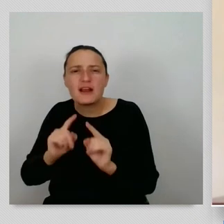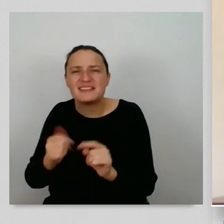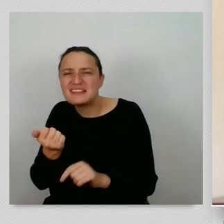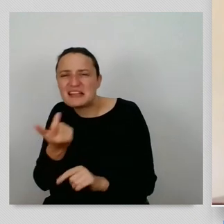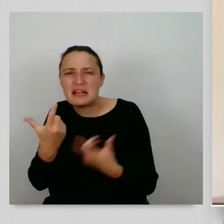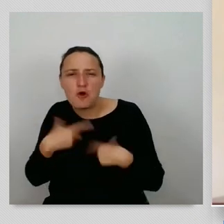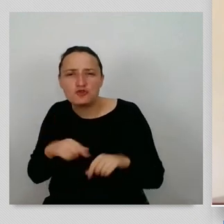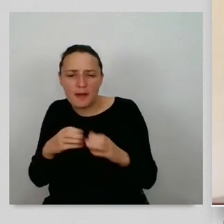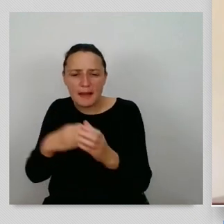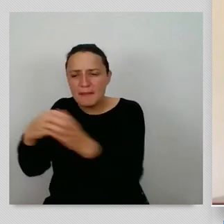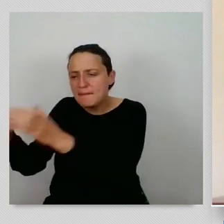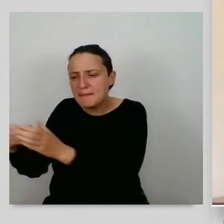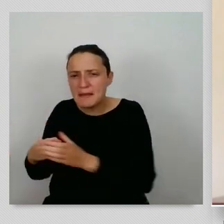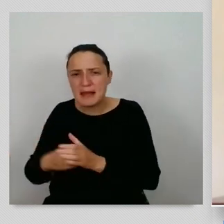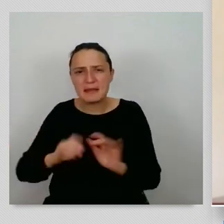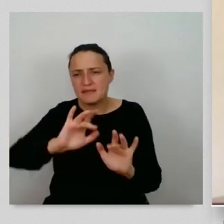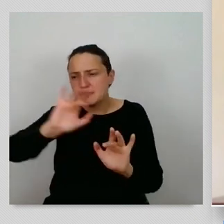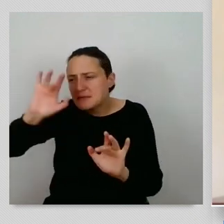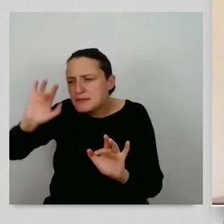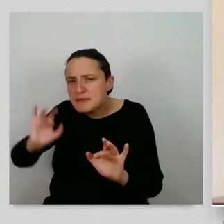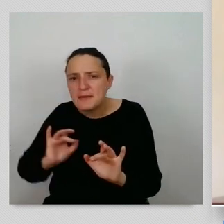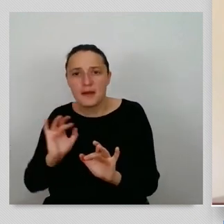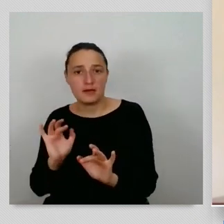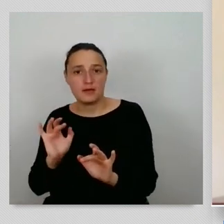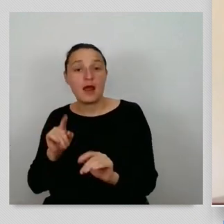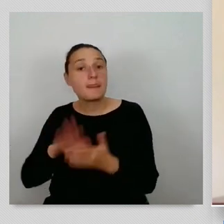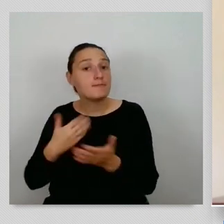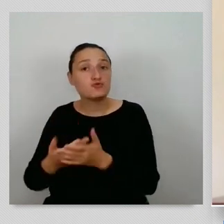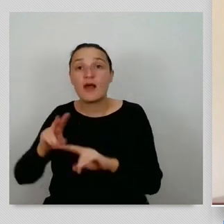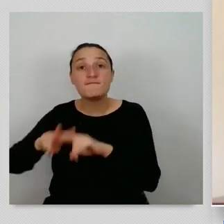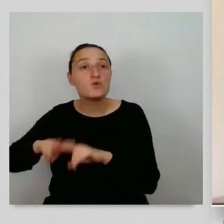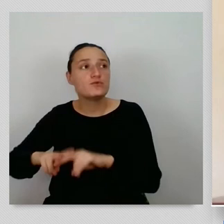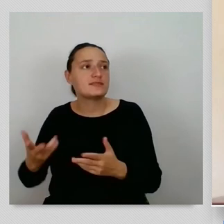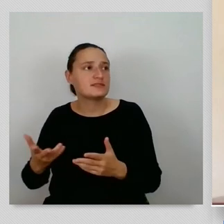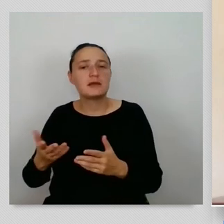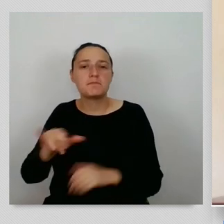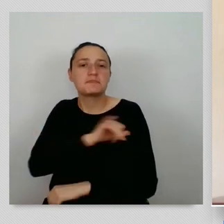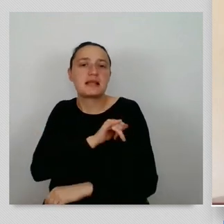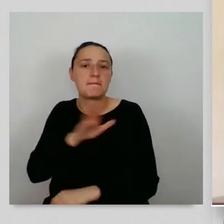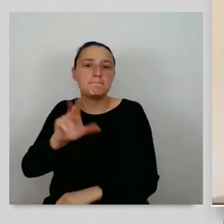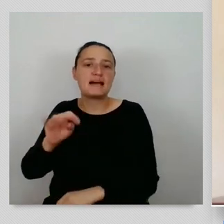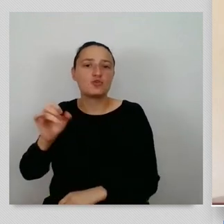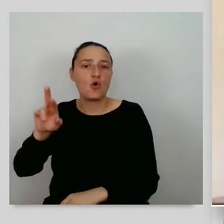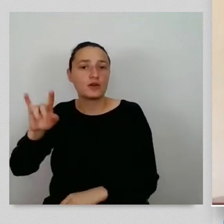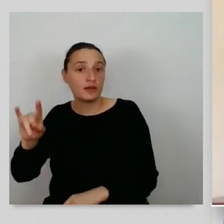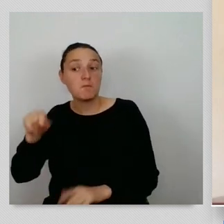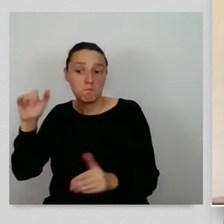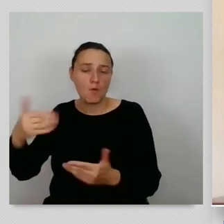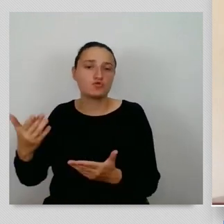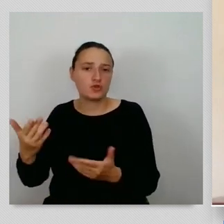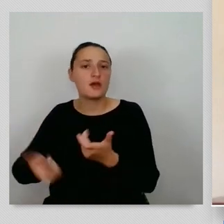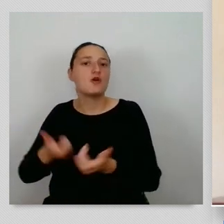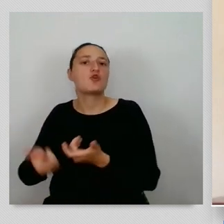kilkuosobowe grupki. Natomiast tutaj na przykład Fundacja Batorego mogłaby pełnić w